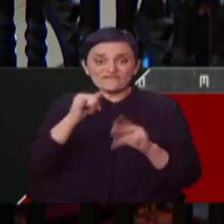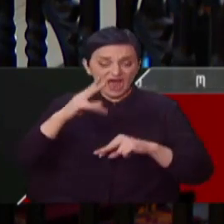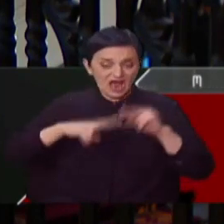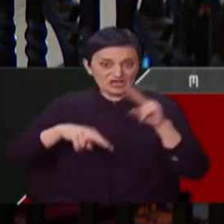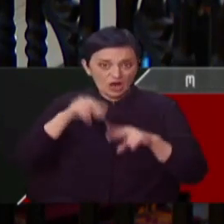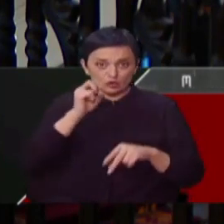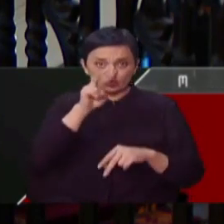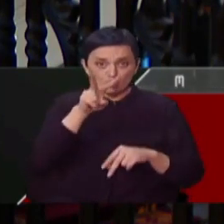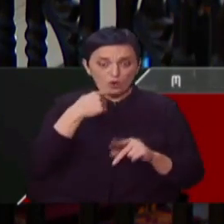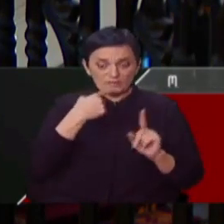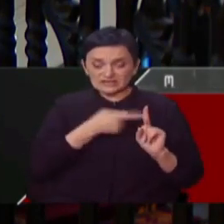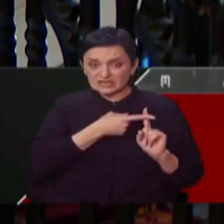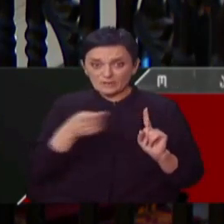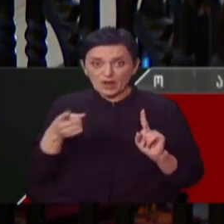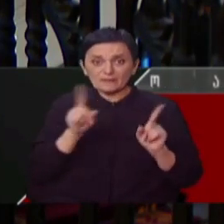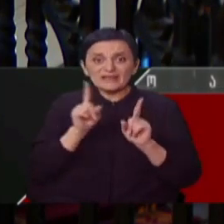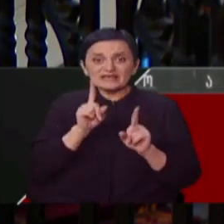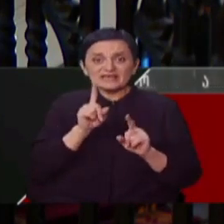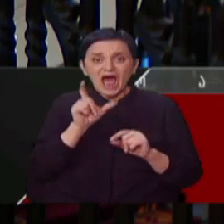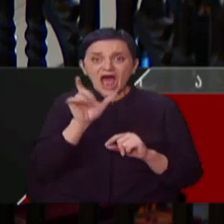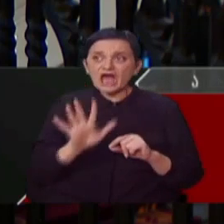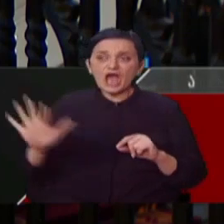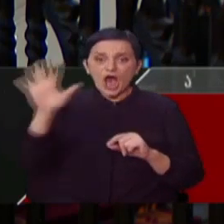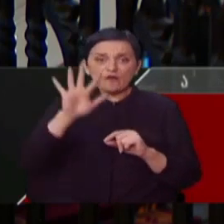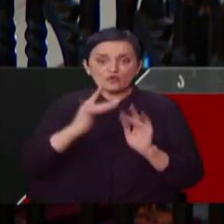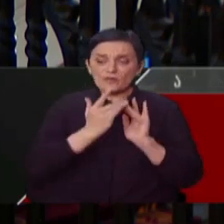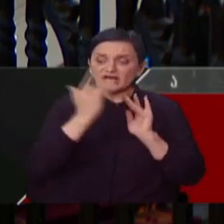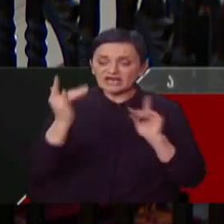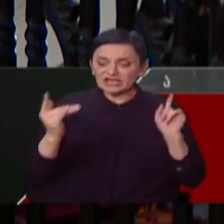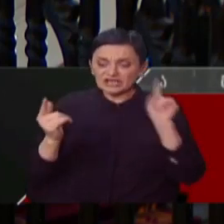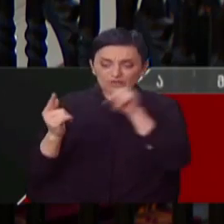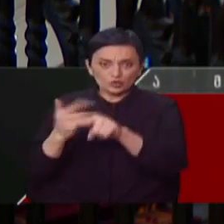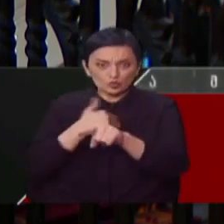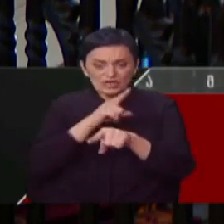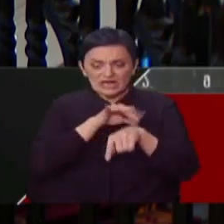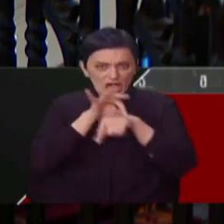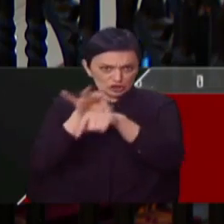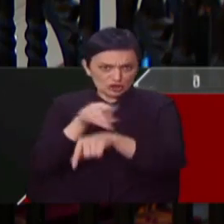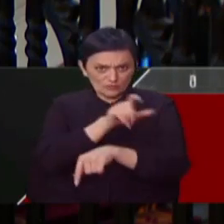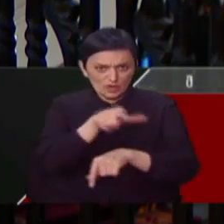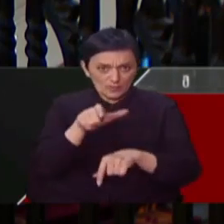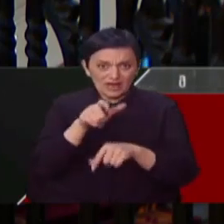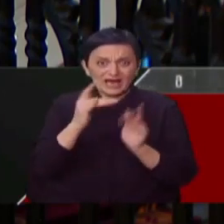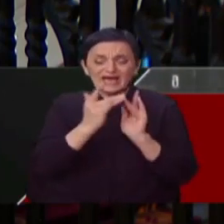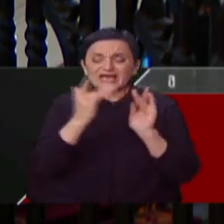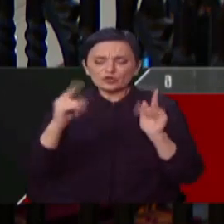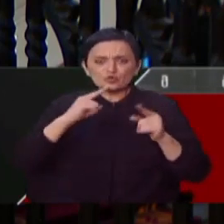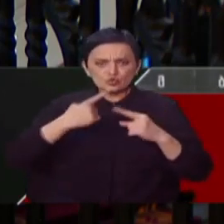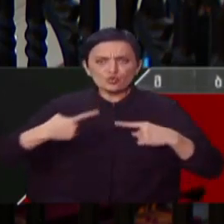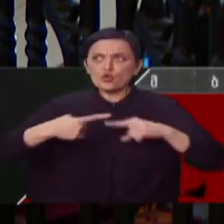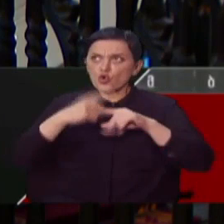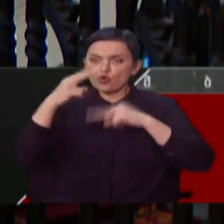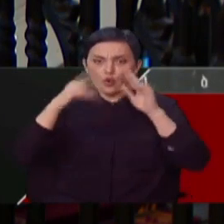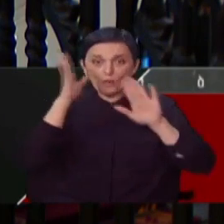vașene, formetiți li smanzilze. Dar ha, Europa asta e hidi, ra, Europa și unde șegul, anu, sau hafma. Ai mândut ca o nebot, hidir, tuli construcția, ca